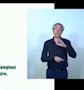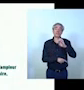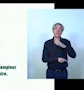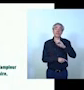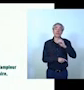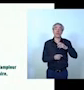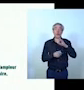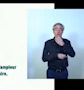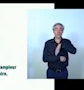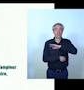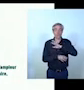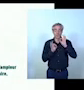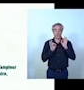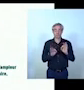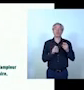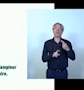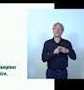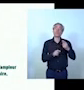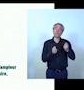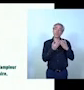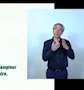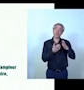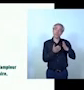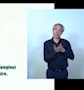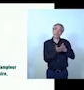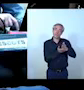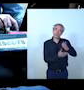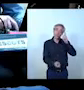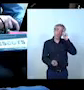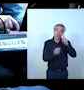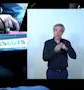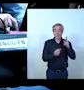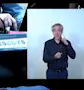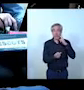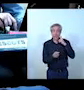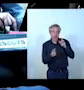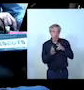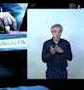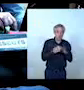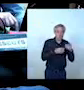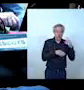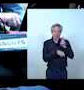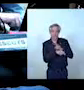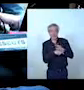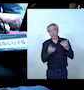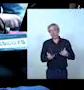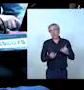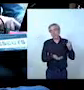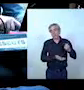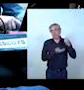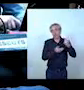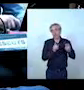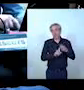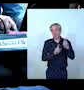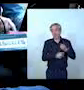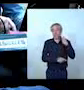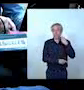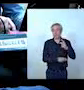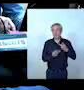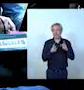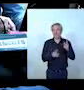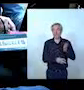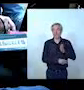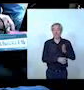Elle a également lancé une réflexion sur un parcours autour du vin, patrimoine incontesté de Bordeaux. Pour finir, nous avons créé une ligne